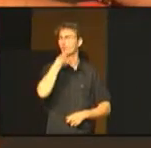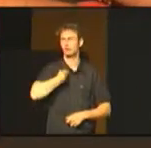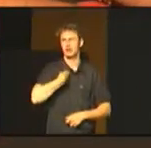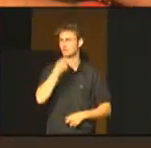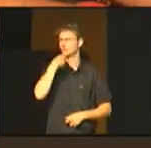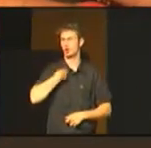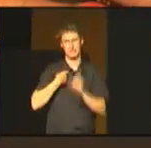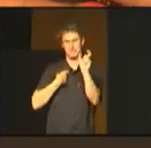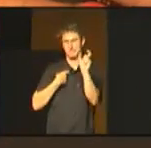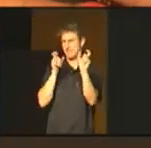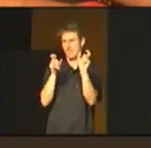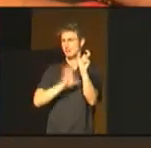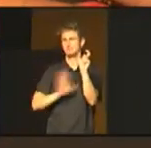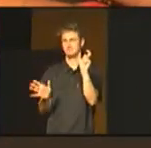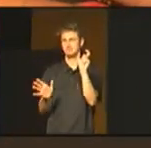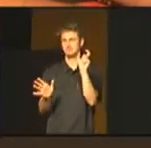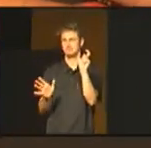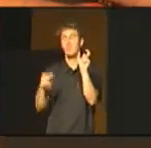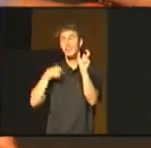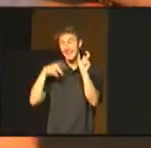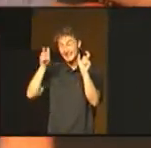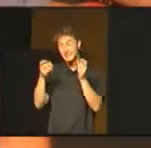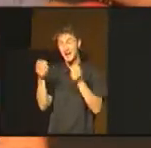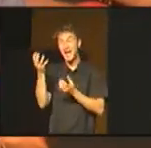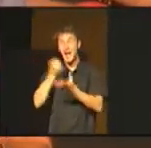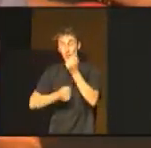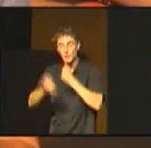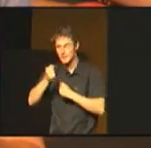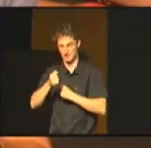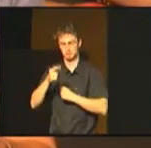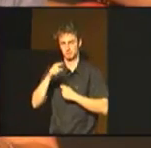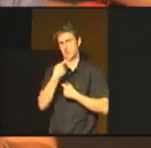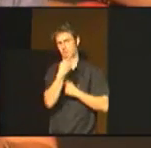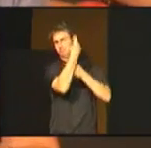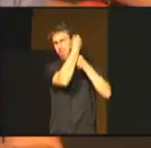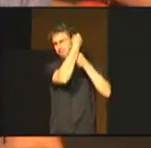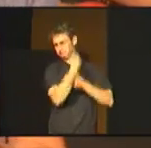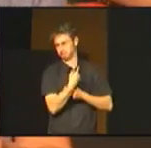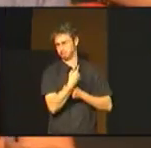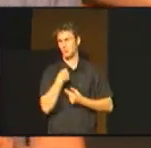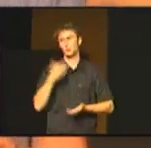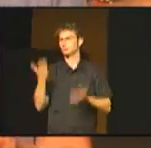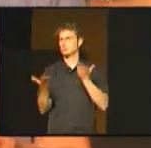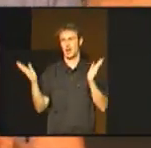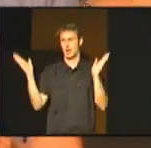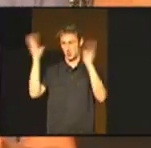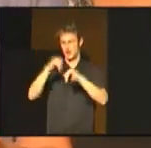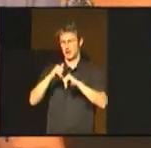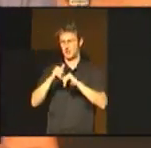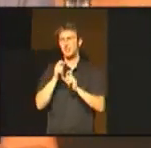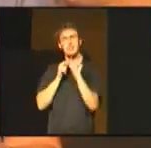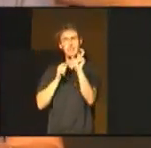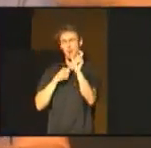de rebre en el terreny econòmic ha estat la imposició d'un límit injust, i aquesta és la